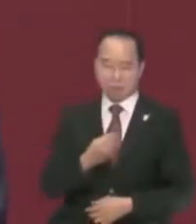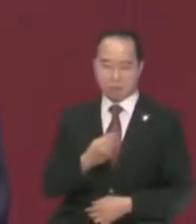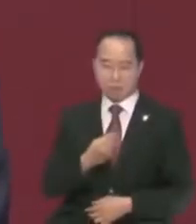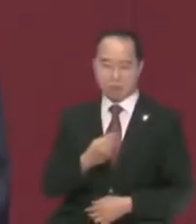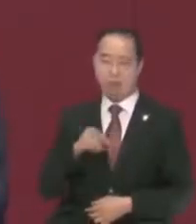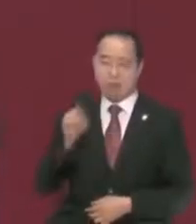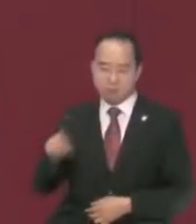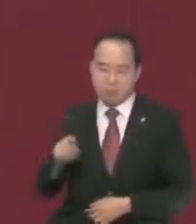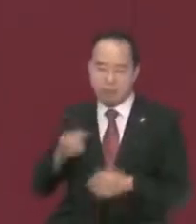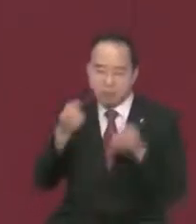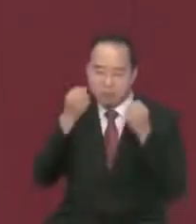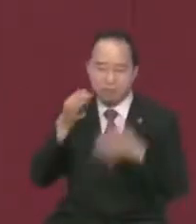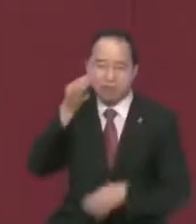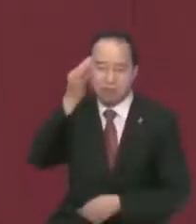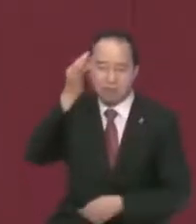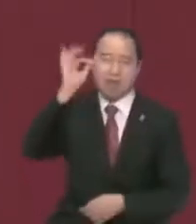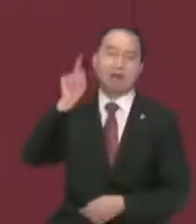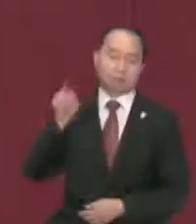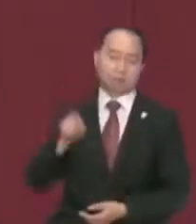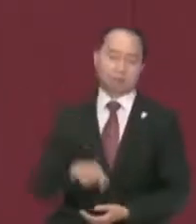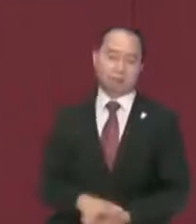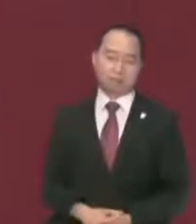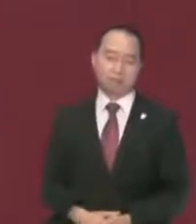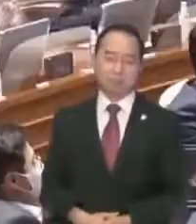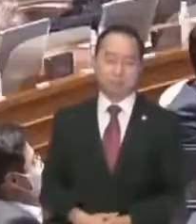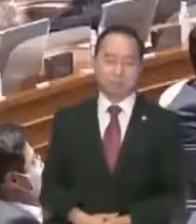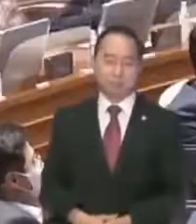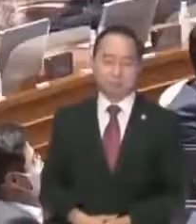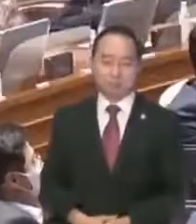다른 교훈입니다.